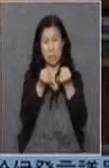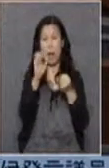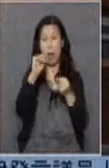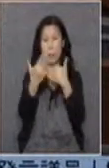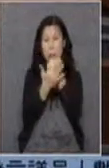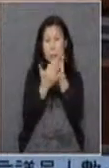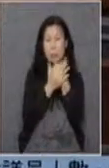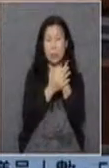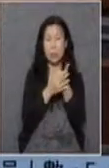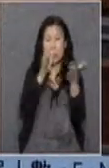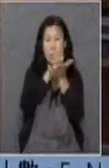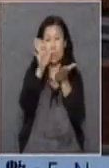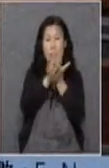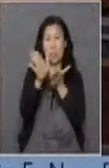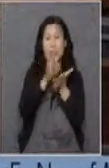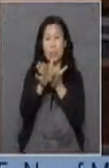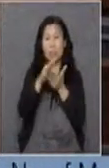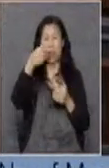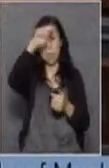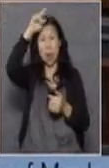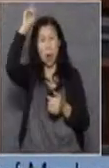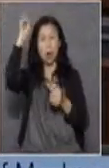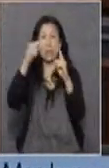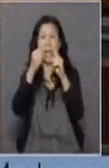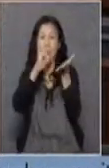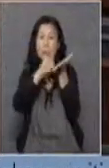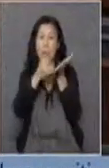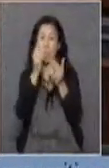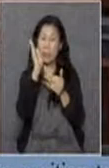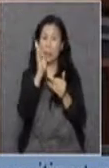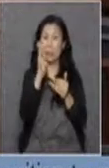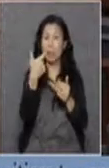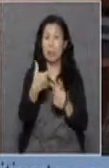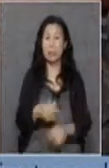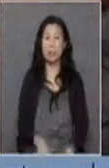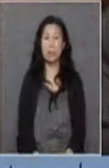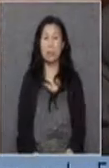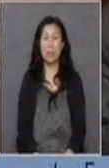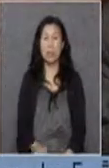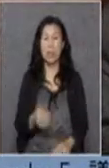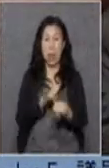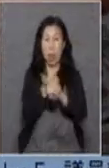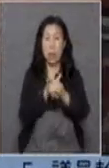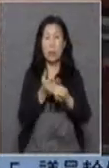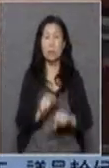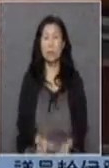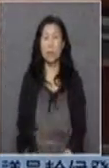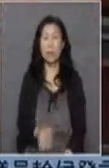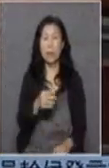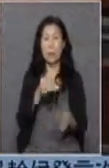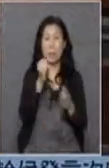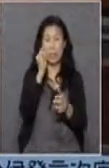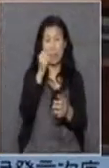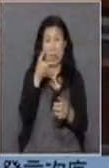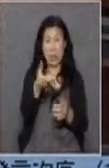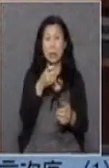係取消徵收外佣税400蚊。嗱，其實咧，呢400蚊徵收外佣税其實就唔係好耐嘅，徵收嘅時候，